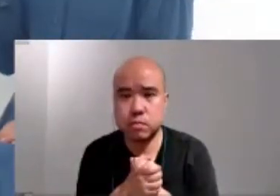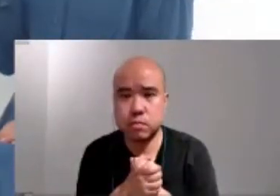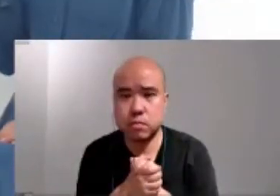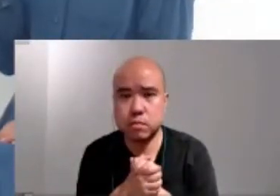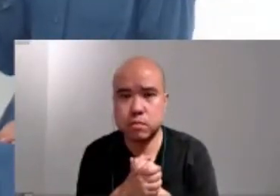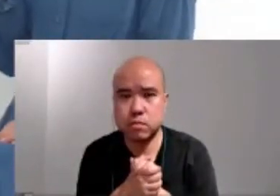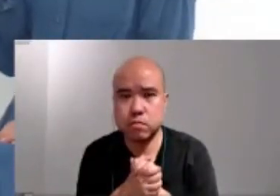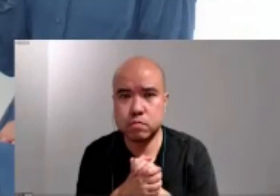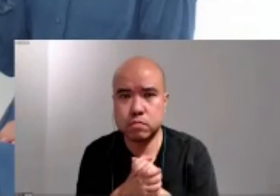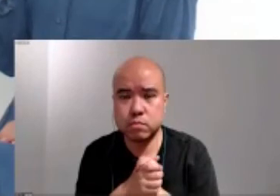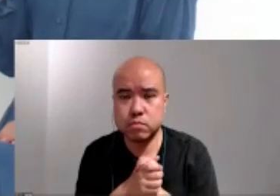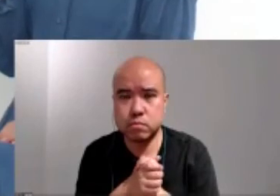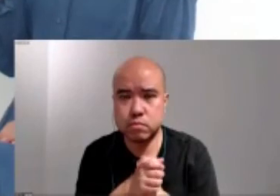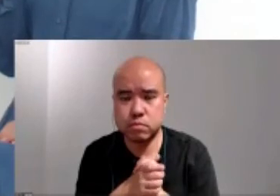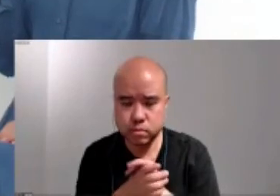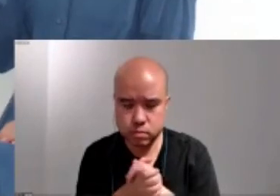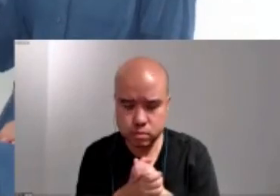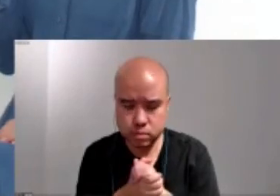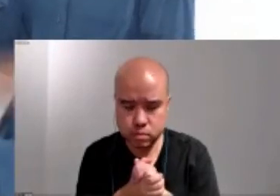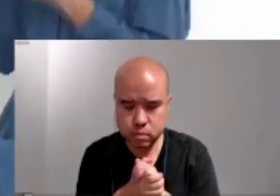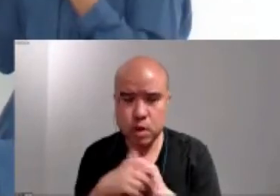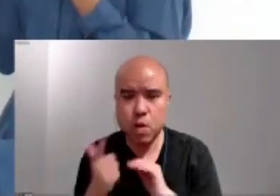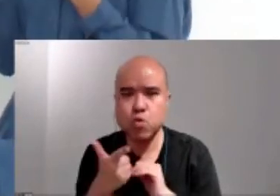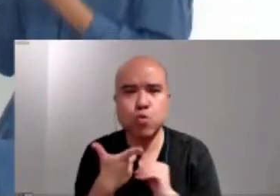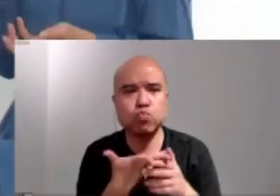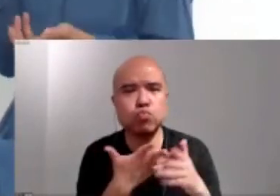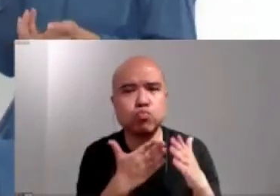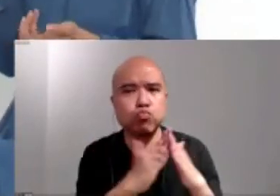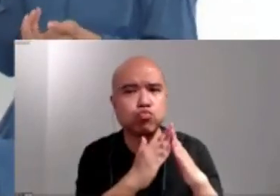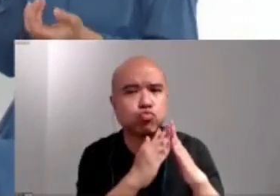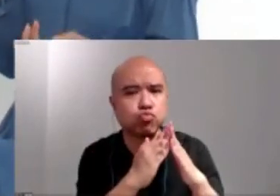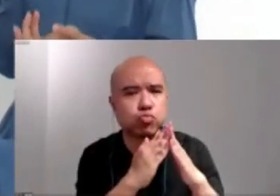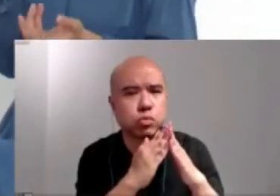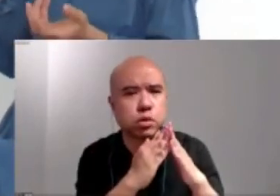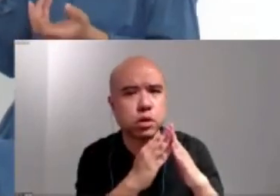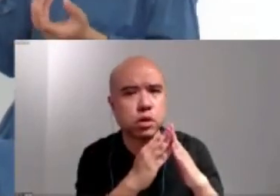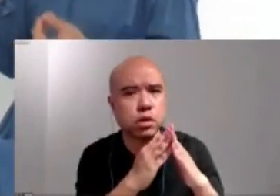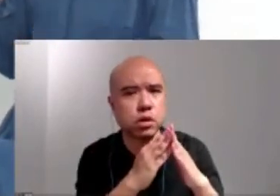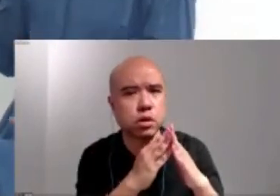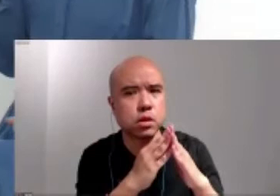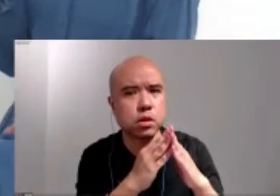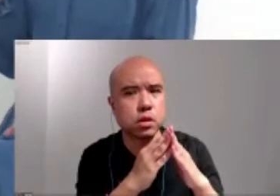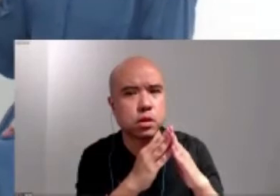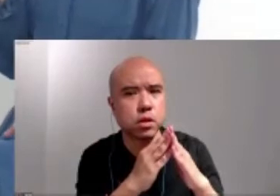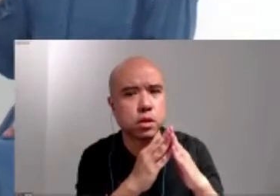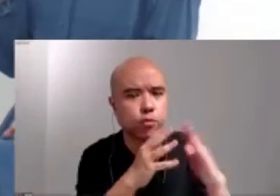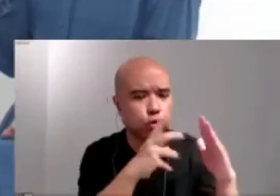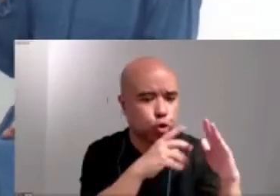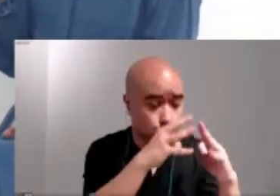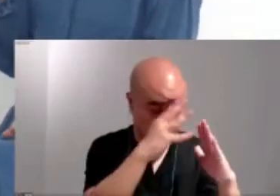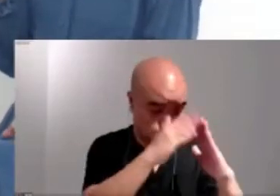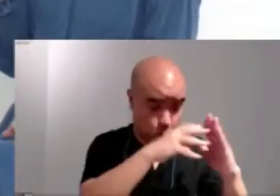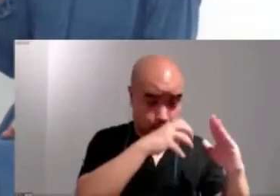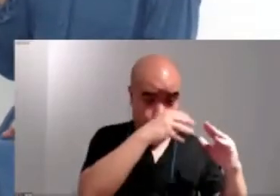係我哋咁多年嚟見到嘅現象都係， 都唔會 嘅，肯定係攞出嚟嘅人係多過攞走 攞走嘅人嘅，係 係